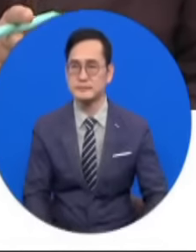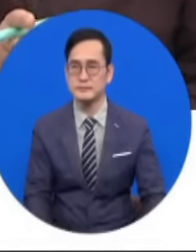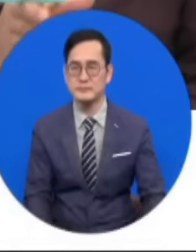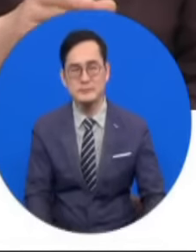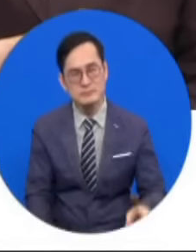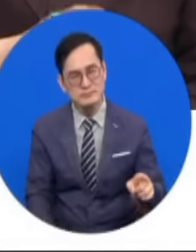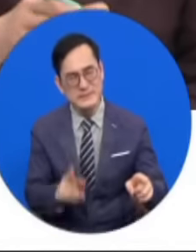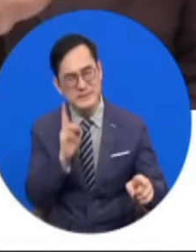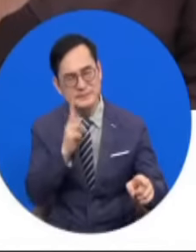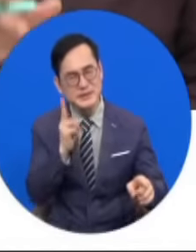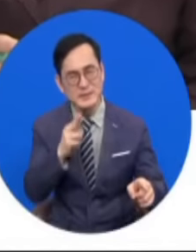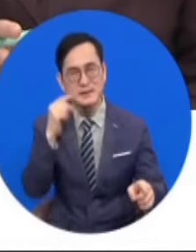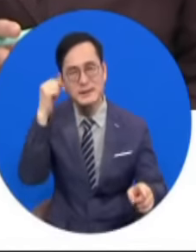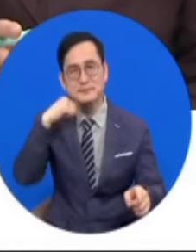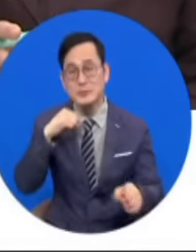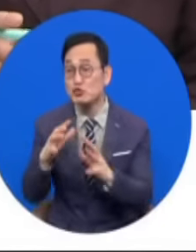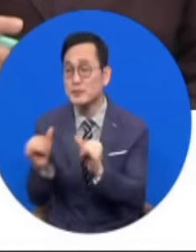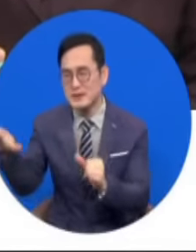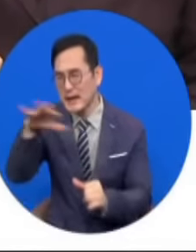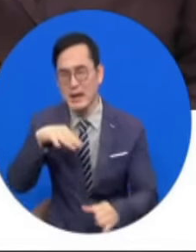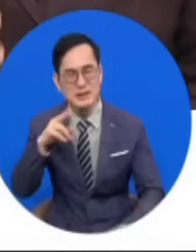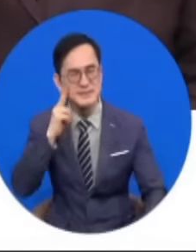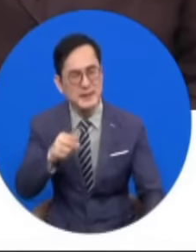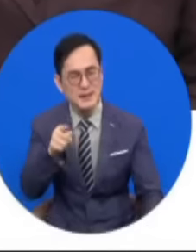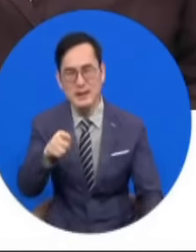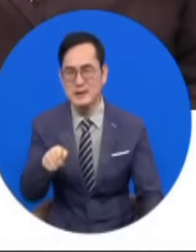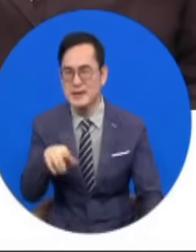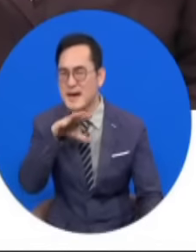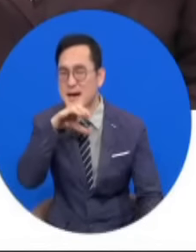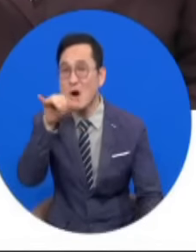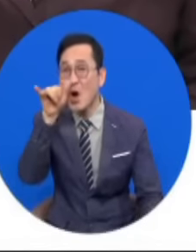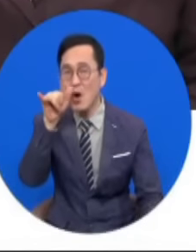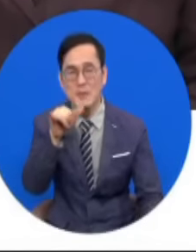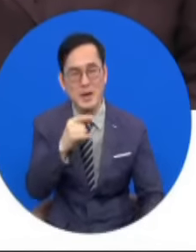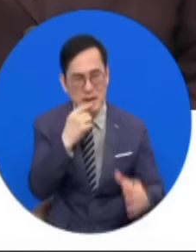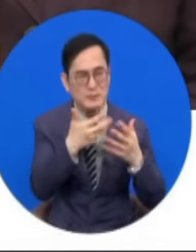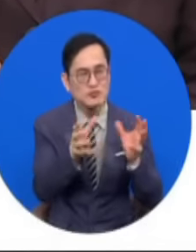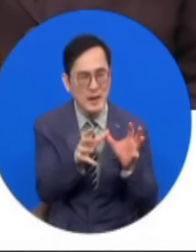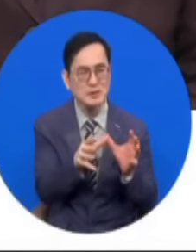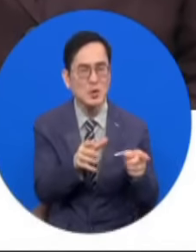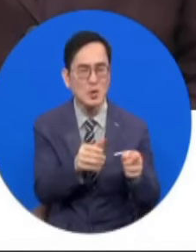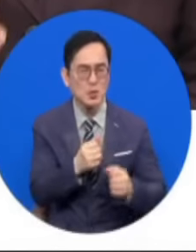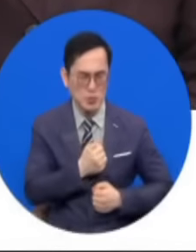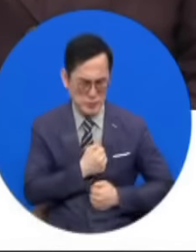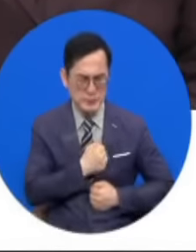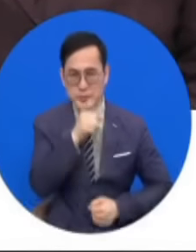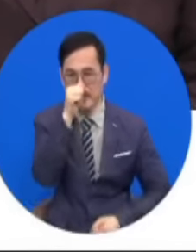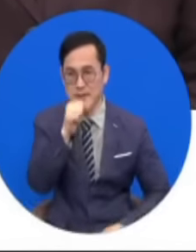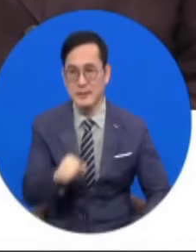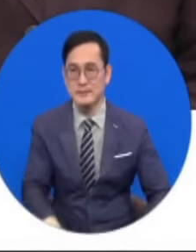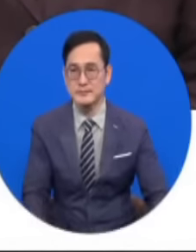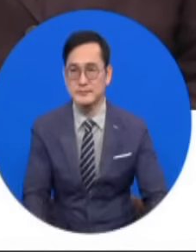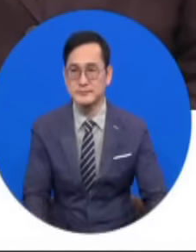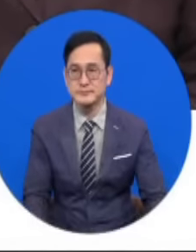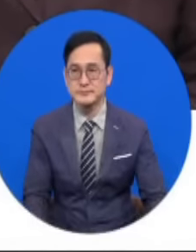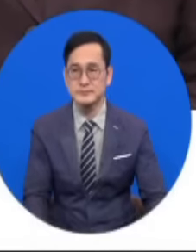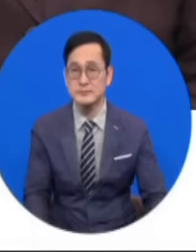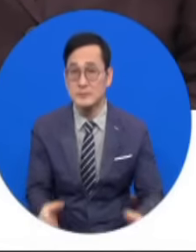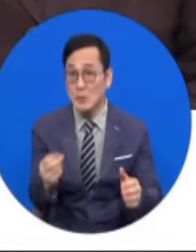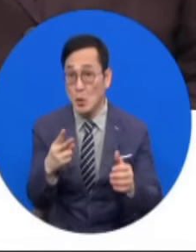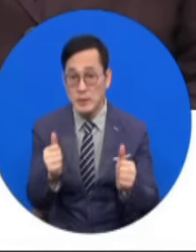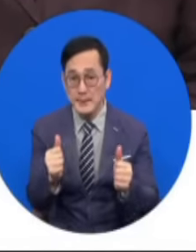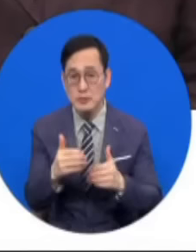않아라는 생각을 국민들이 한다면 민주당도 한 번은 돌아봐야 된다고 생각하고요 이제는 그냥 이미 다 재판이 진행